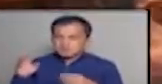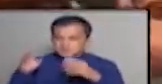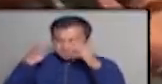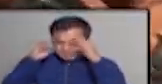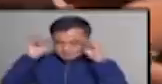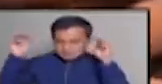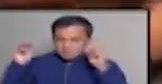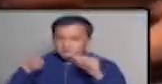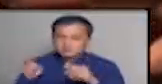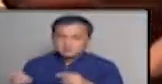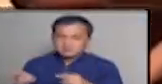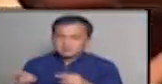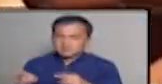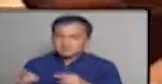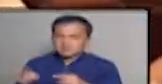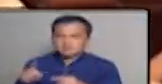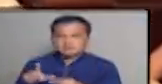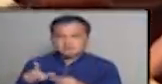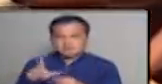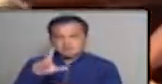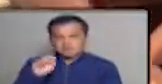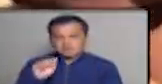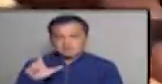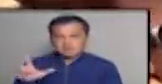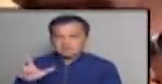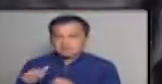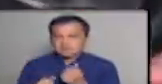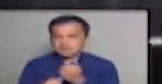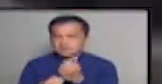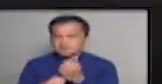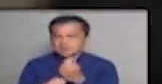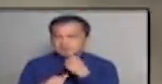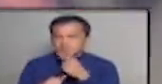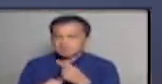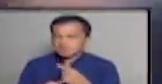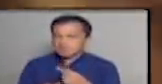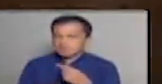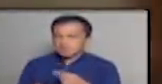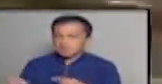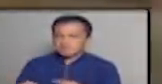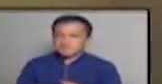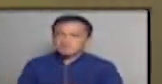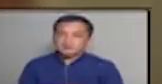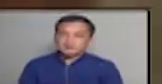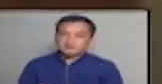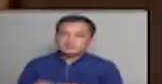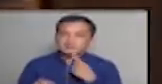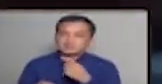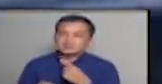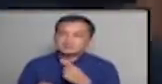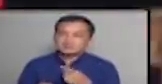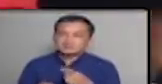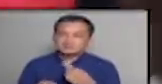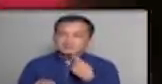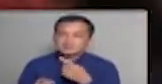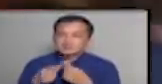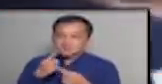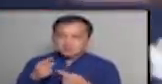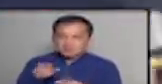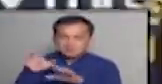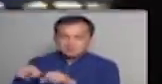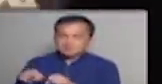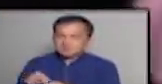ng siya at legal assistant at kasabay nito ay inutusan niya ang hepe ng MPD na arestuhin na ang suspect